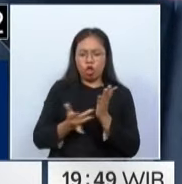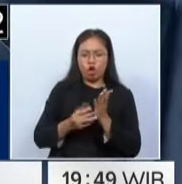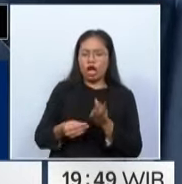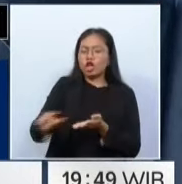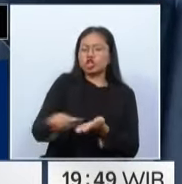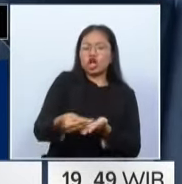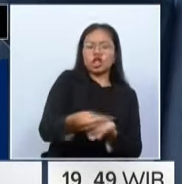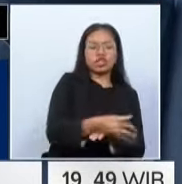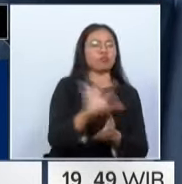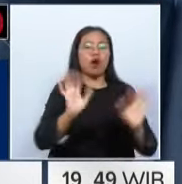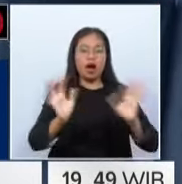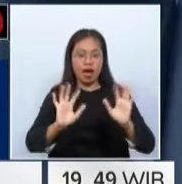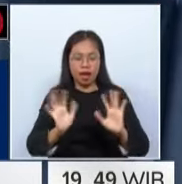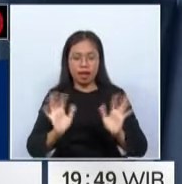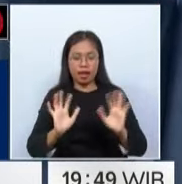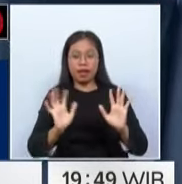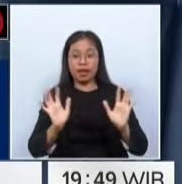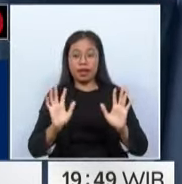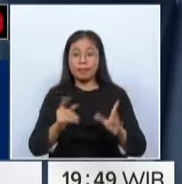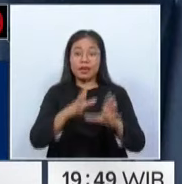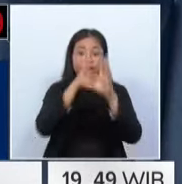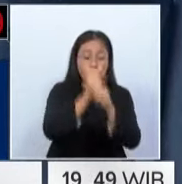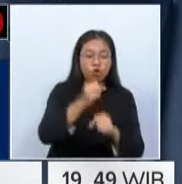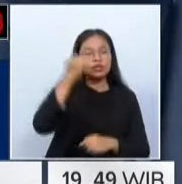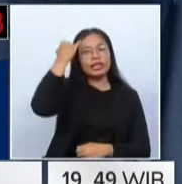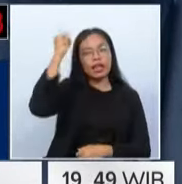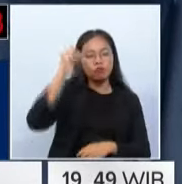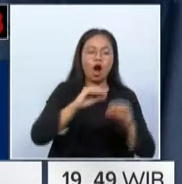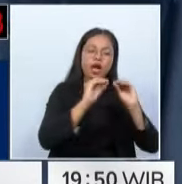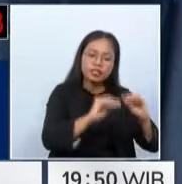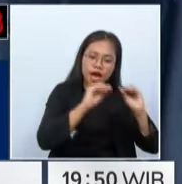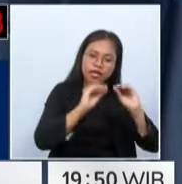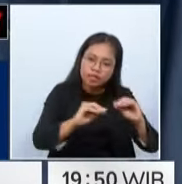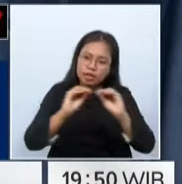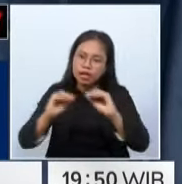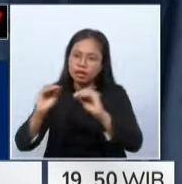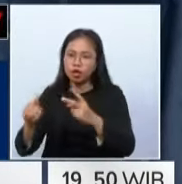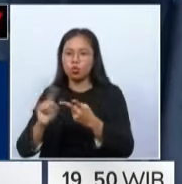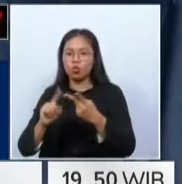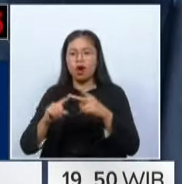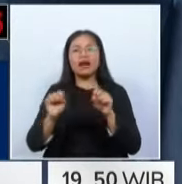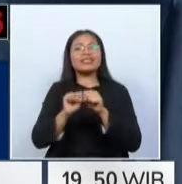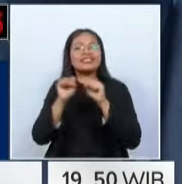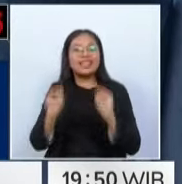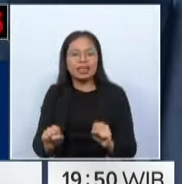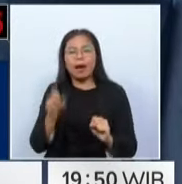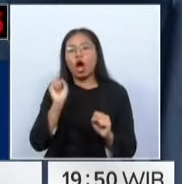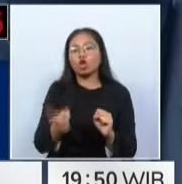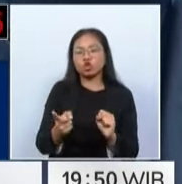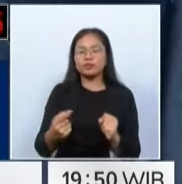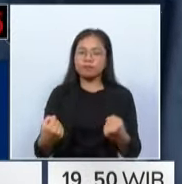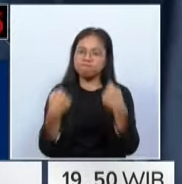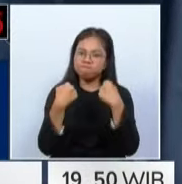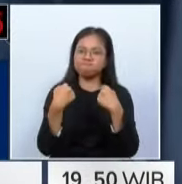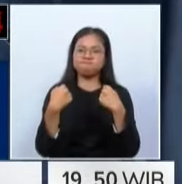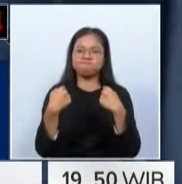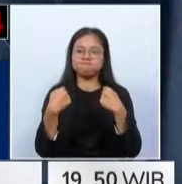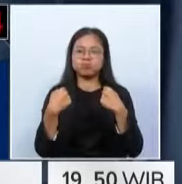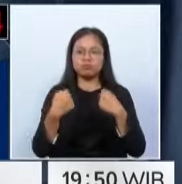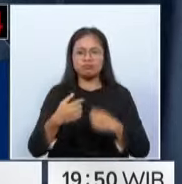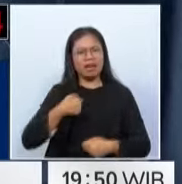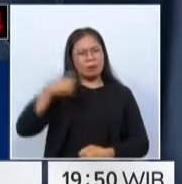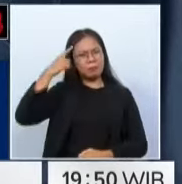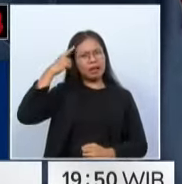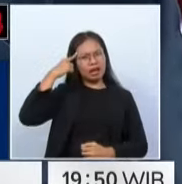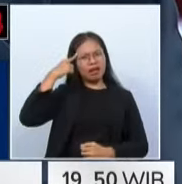kuasai knwh-nya kita harus kuasai sistem yang harus kita pegang dan menurut saya itu